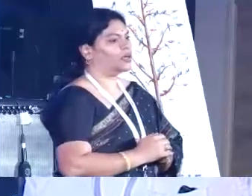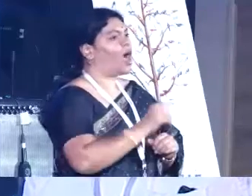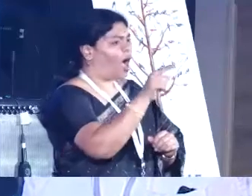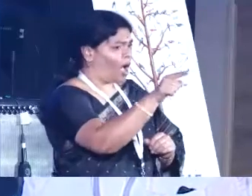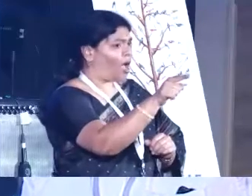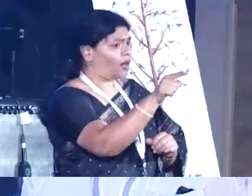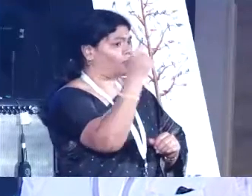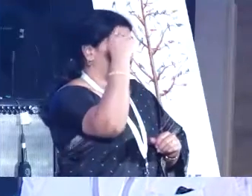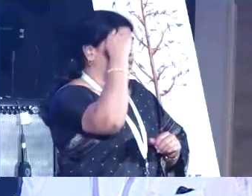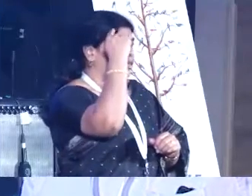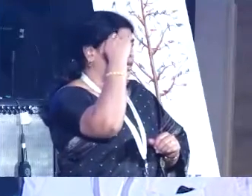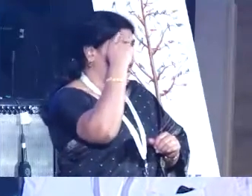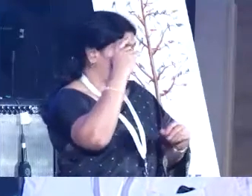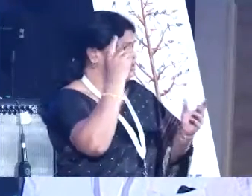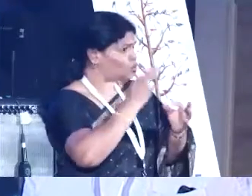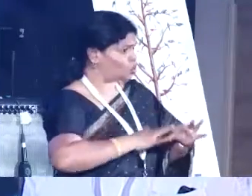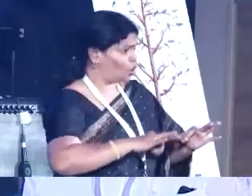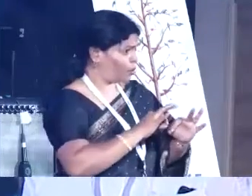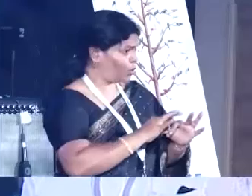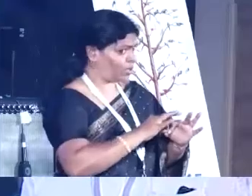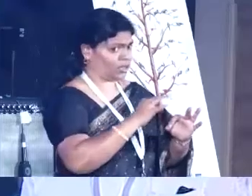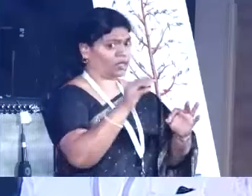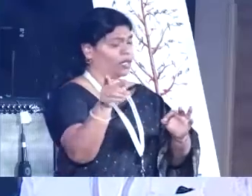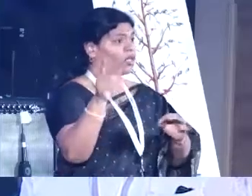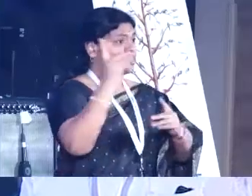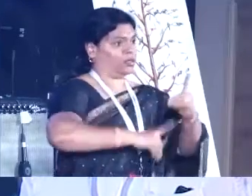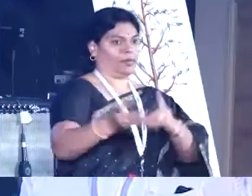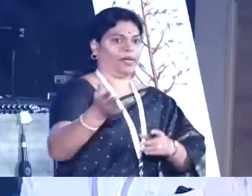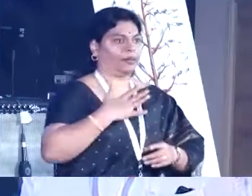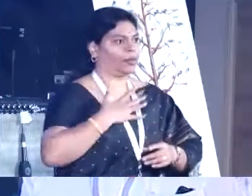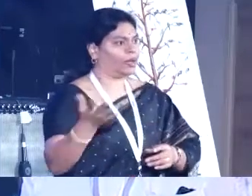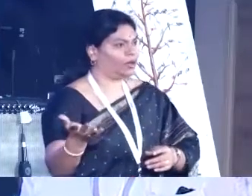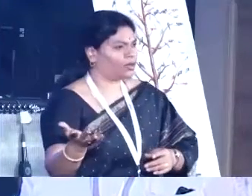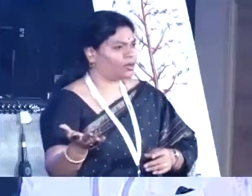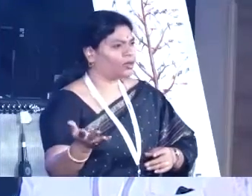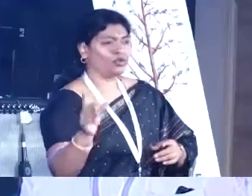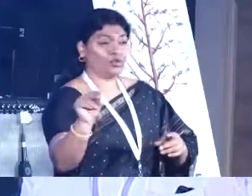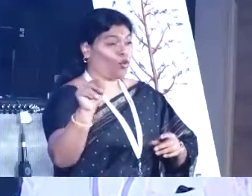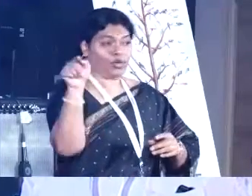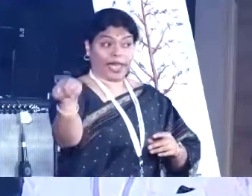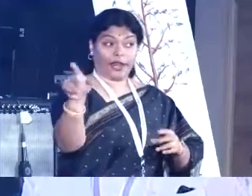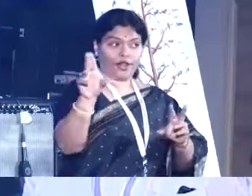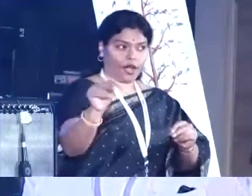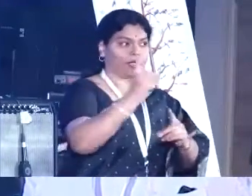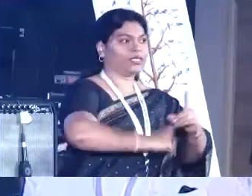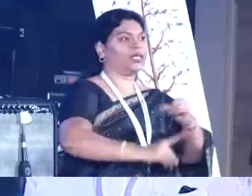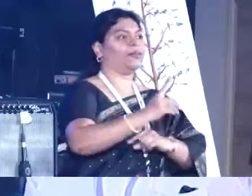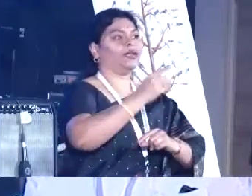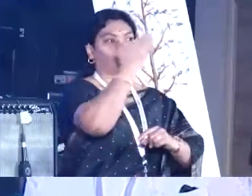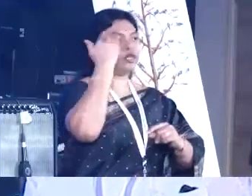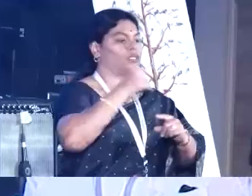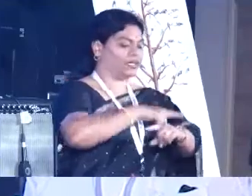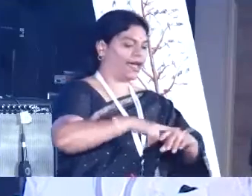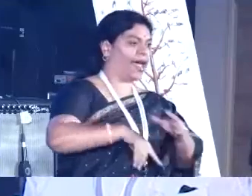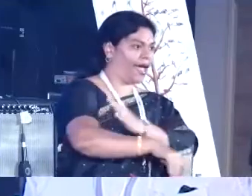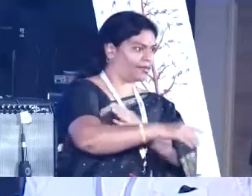आपके सोच लेने से क्या जरूरी है कि वो विकलांग हो गया? विकलांग वो नहीं होता जिसके शरीर किसी कारण विकृत